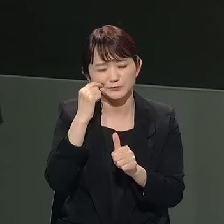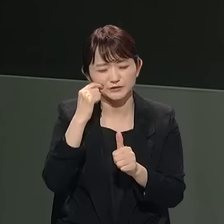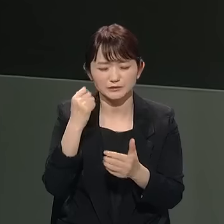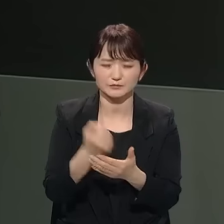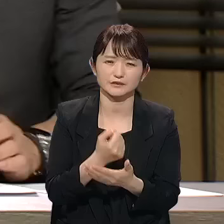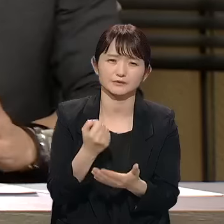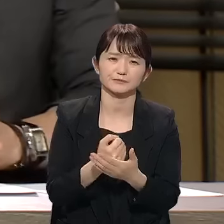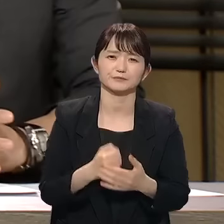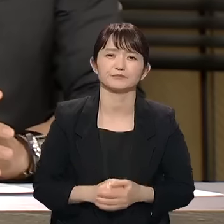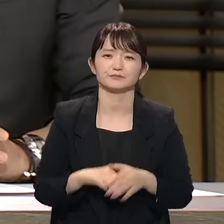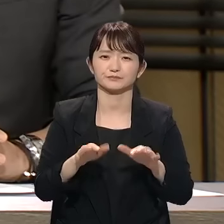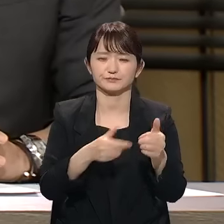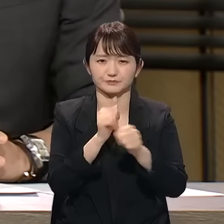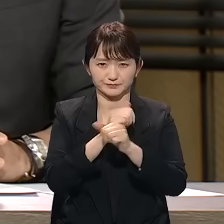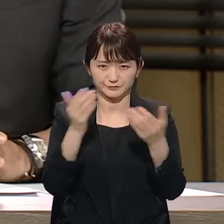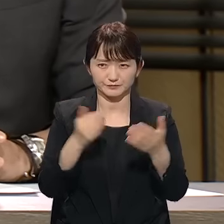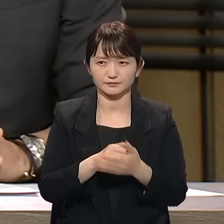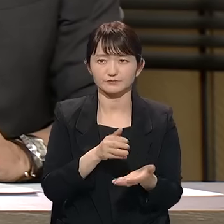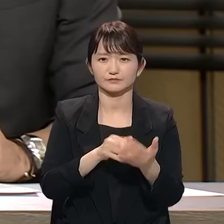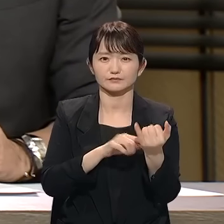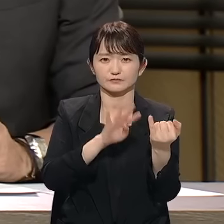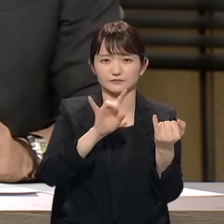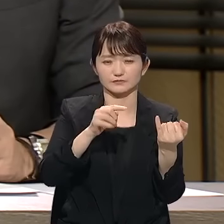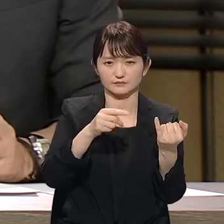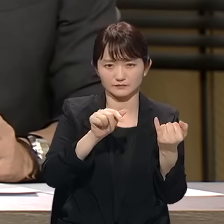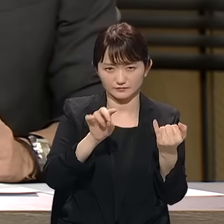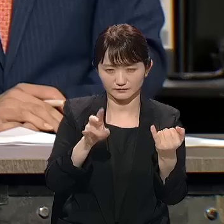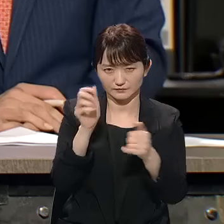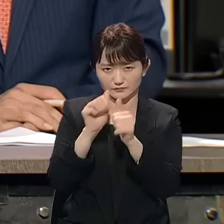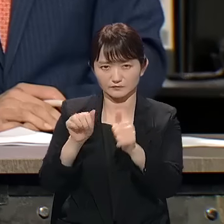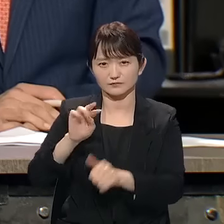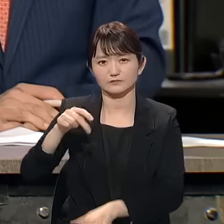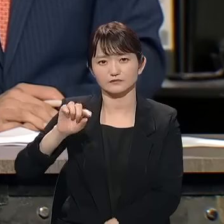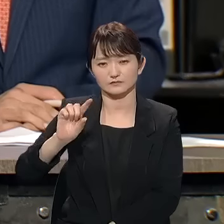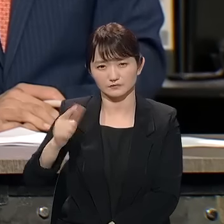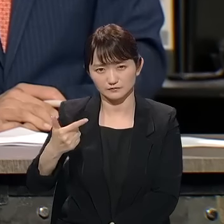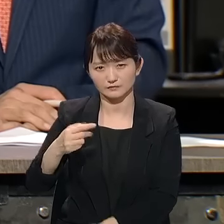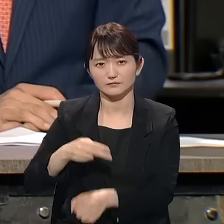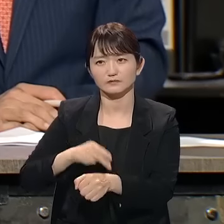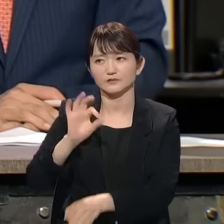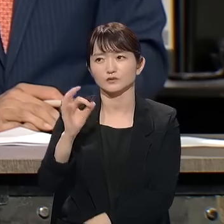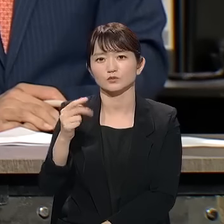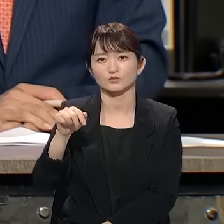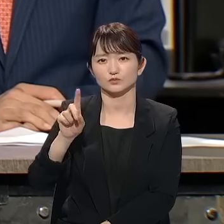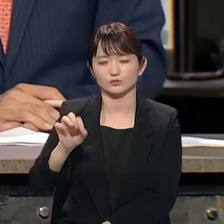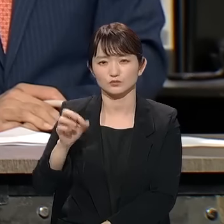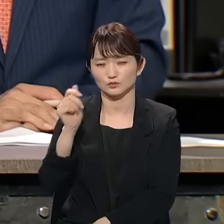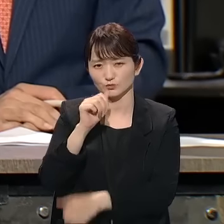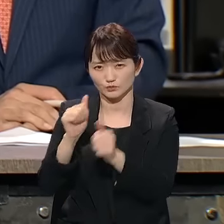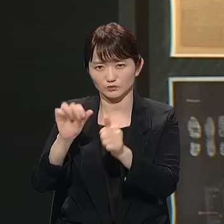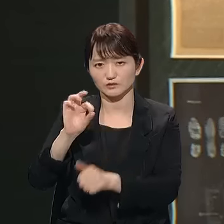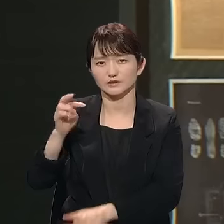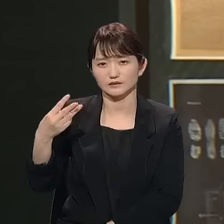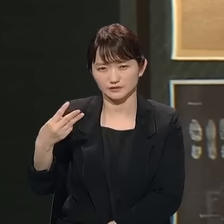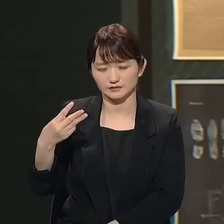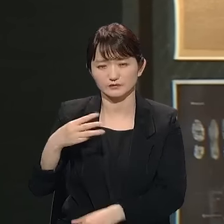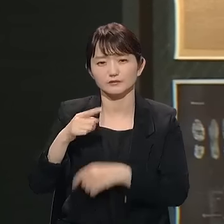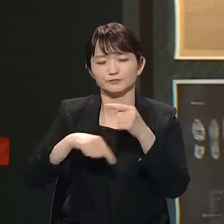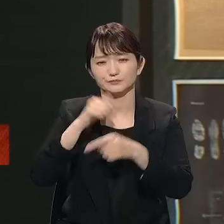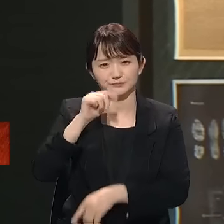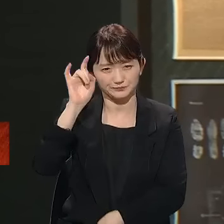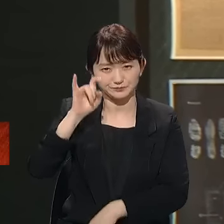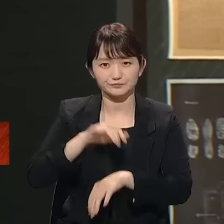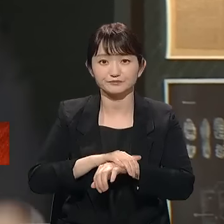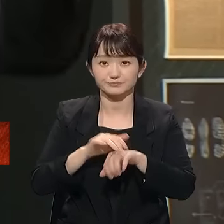출연자 소개해 올리죠. 예, 백다희 아나운서, 백성문 변호사, 오윤성 순천향대 교수, 양재열 변호사, 그리고 박준혜